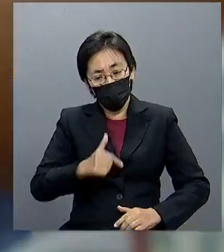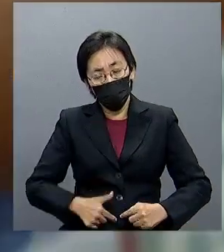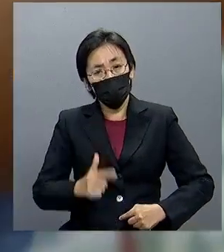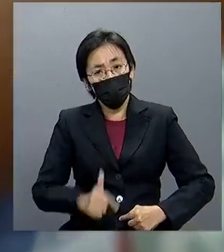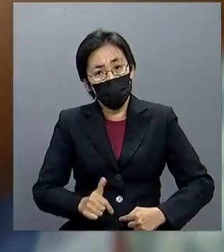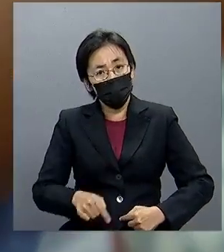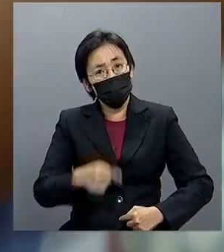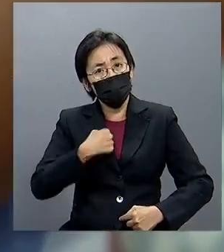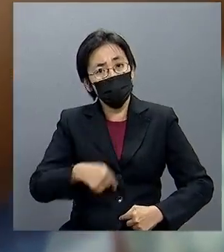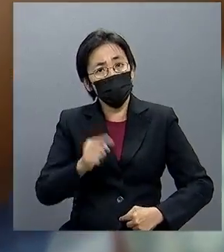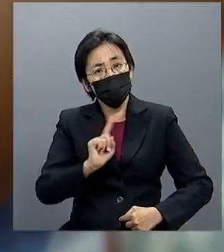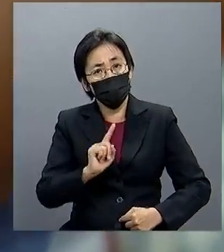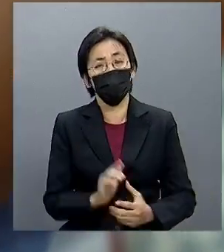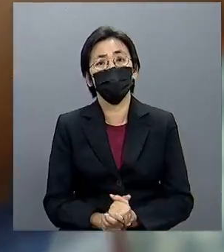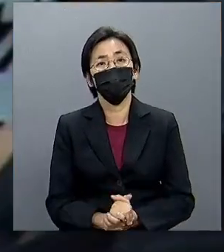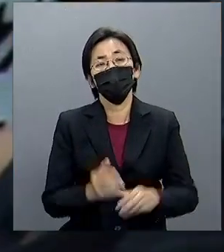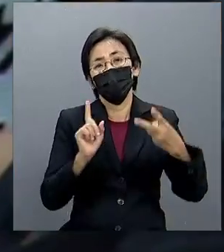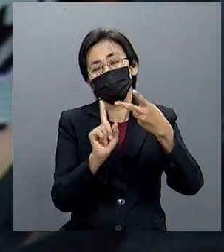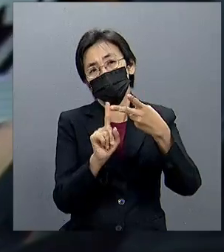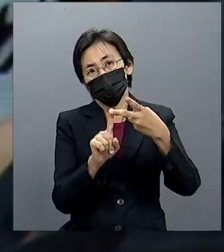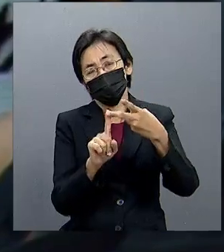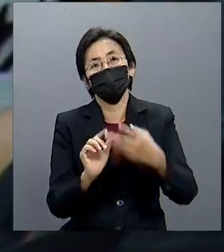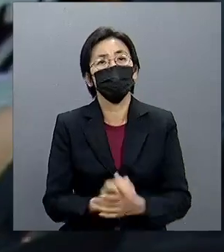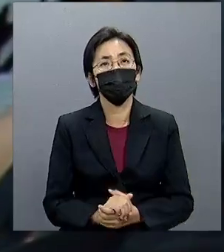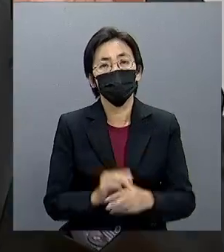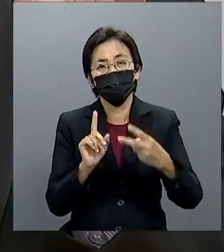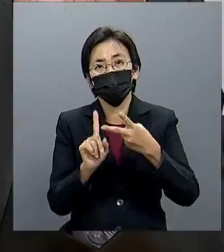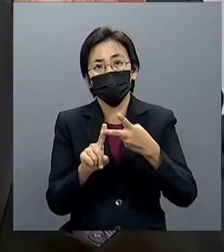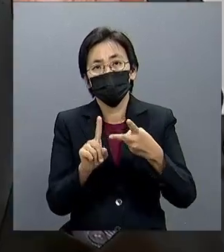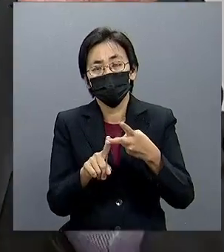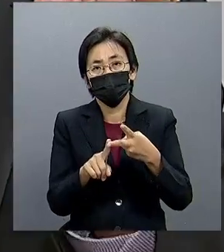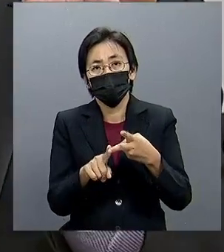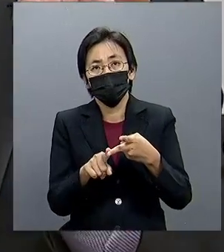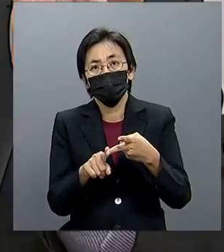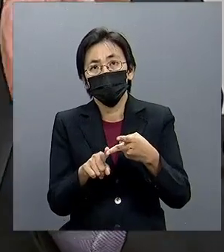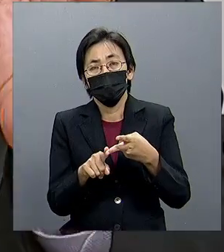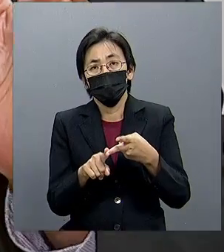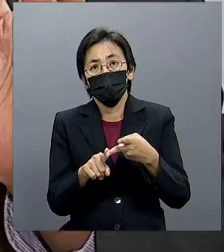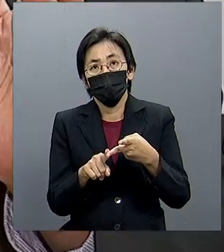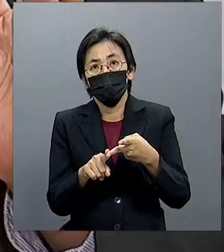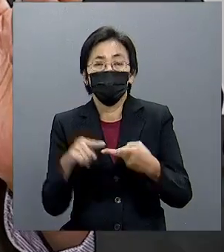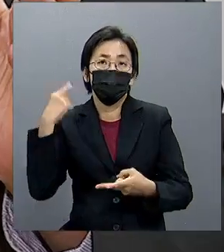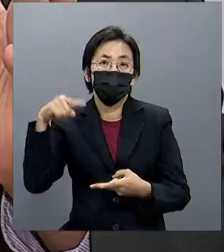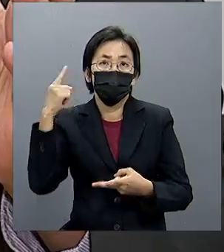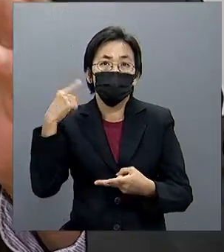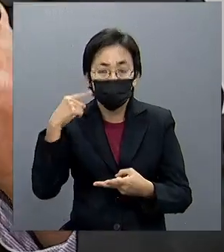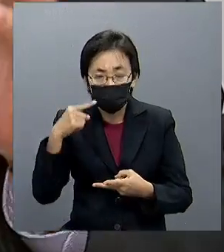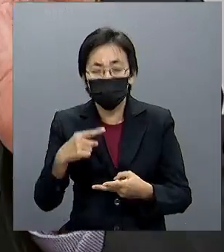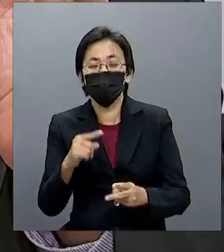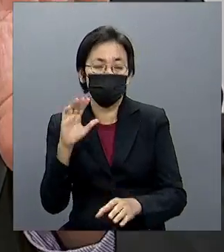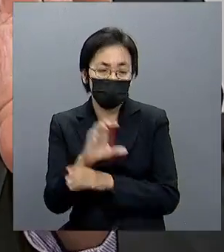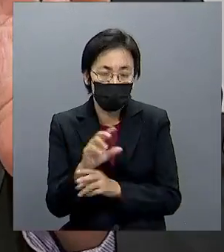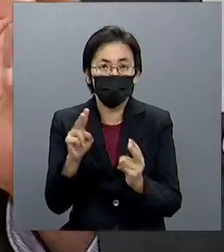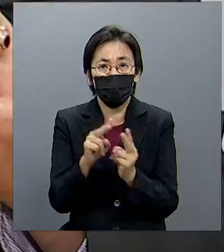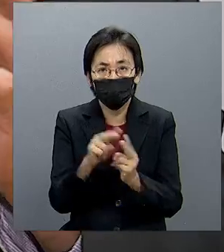อันที่หนึ่งอันที่สองนะครับเราไม่พูดถึงกรณีที่ผู้หญิงถูกล่วงละเมิดทางเพศนะครับถูกล่วง